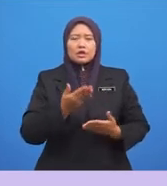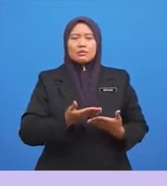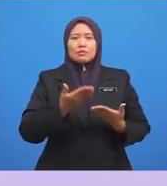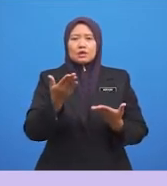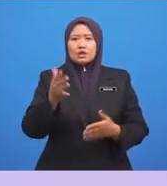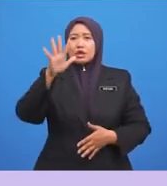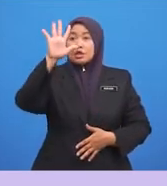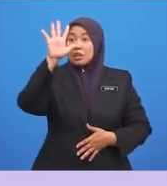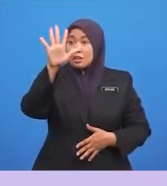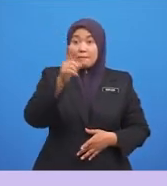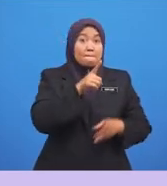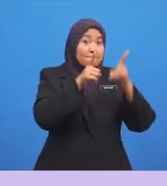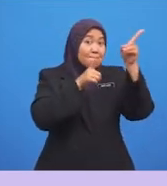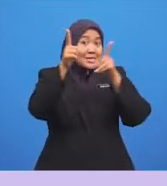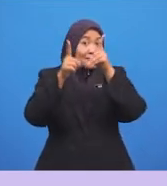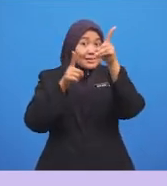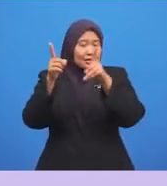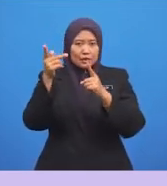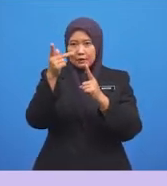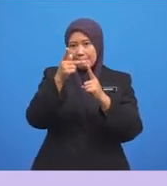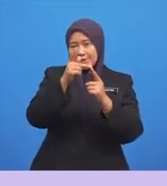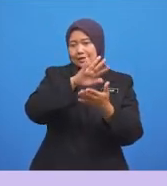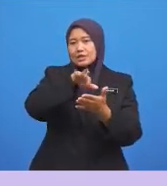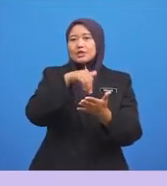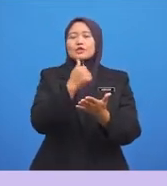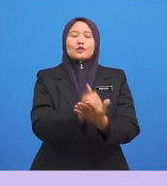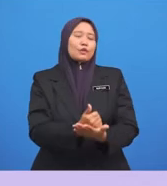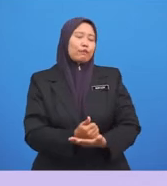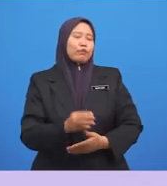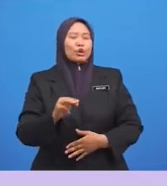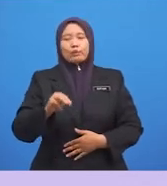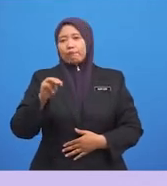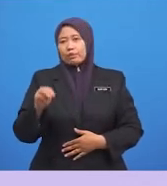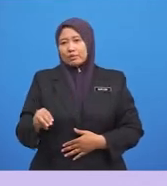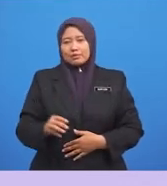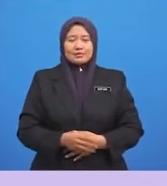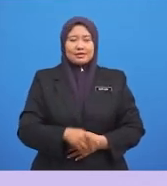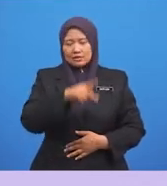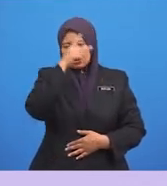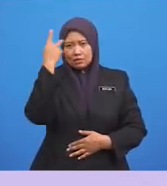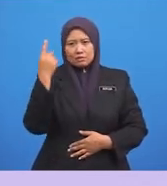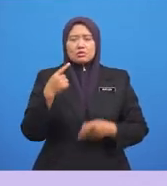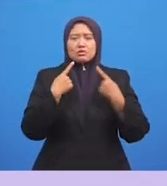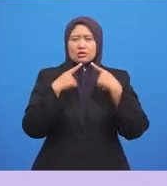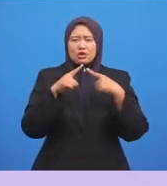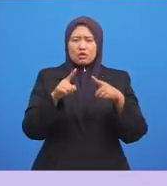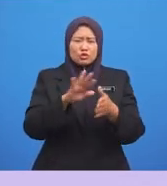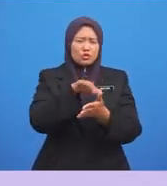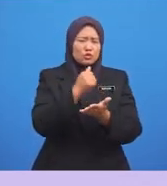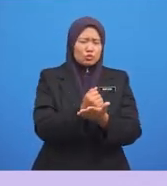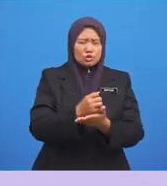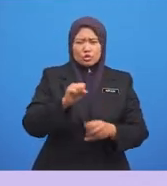bintang sebab kamu dapat menjawab semua soalan dengan tepat. Cikgu